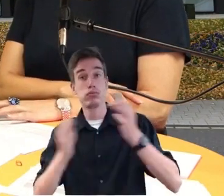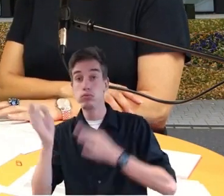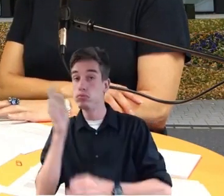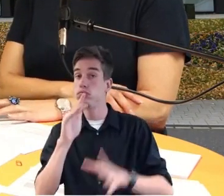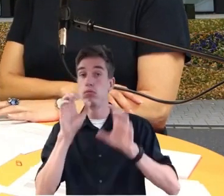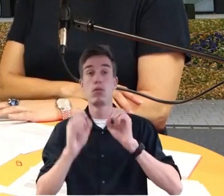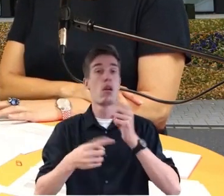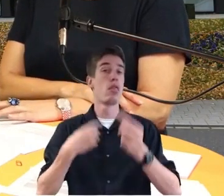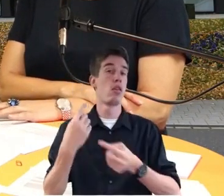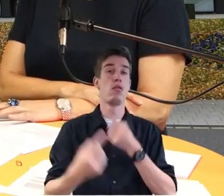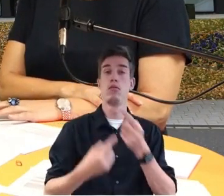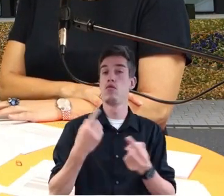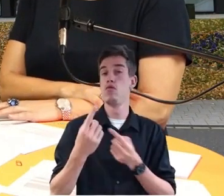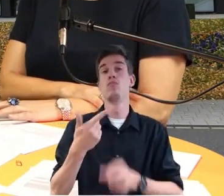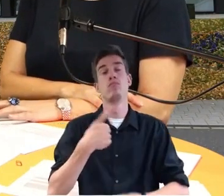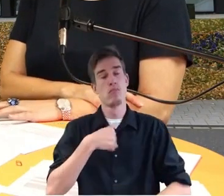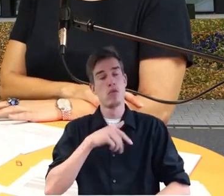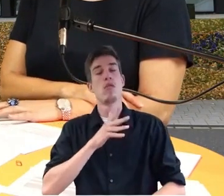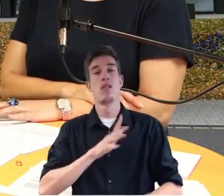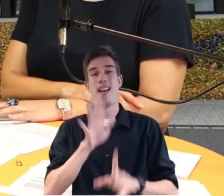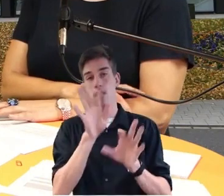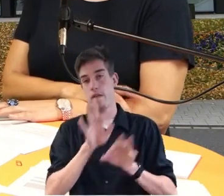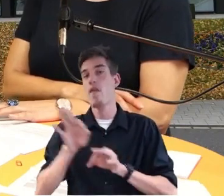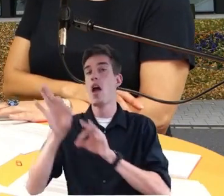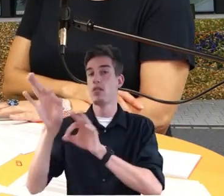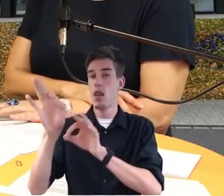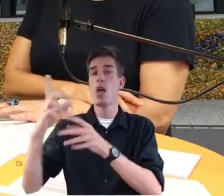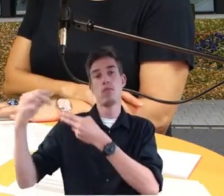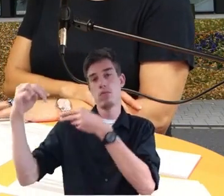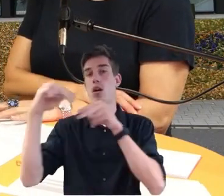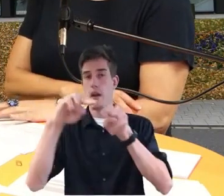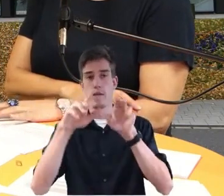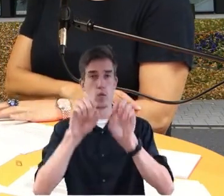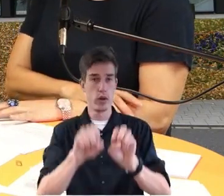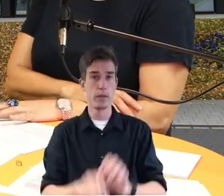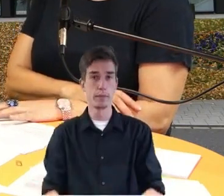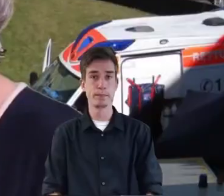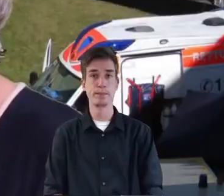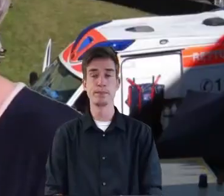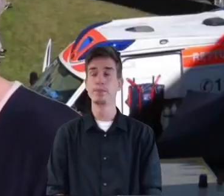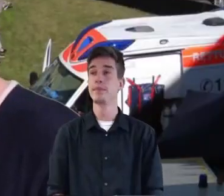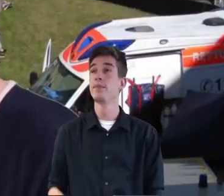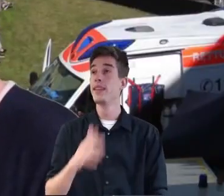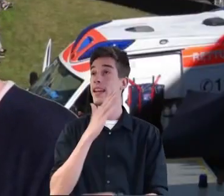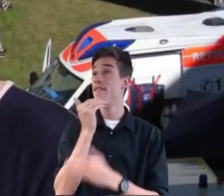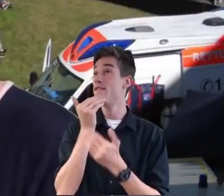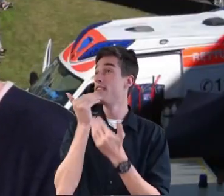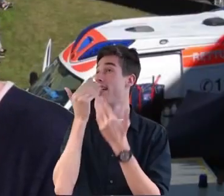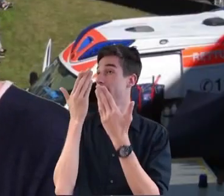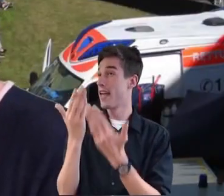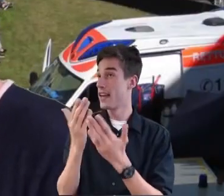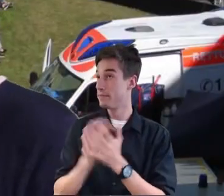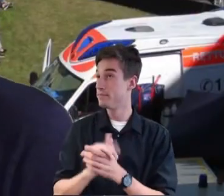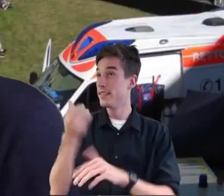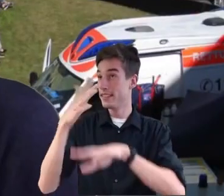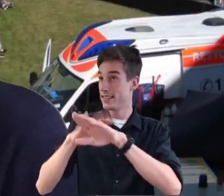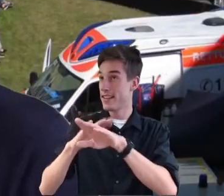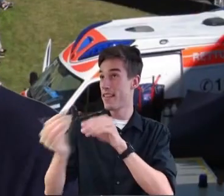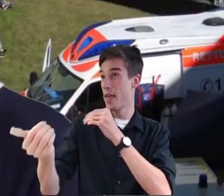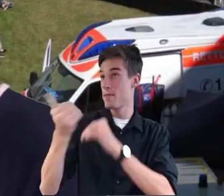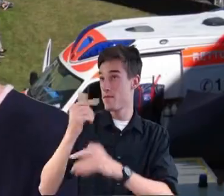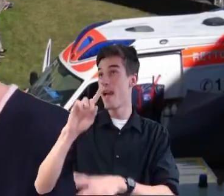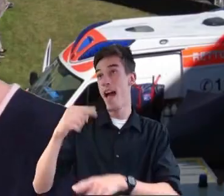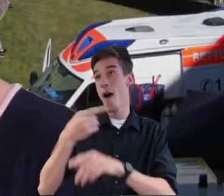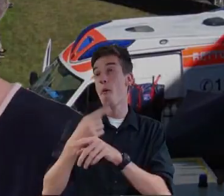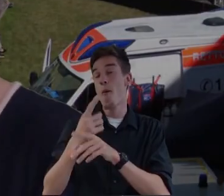die wir auch weiterleiten und beantworten ich danke ihnen ganz herzlich für ihre zeit und dass sie auch aus